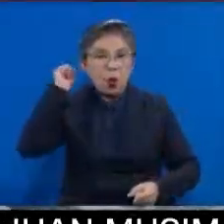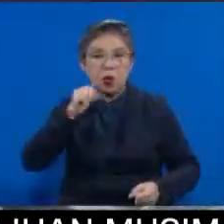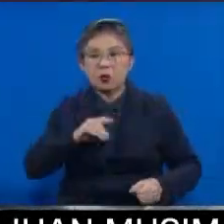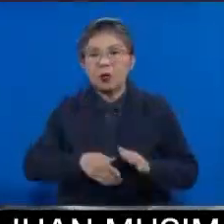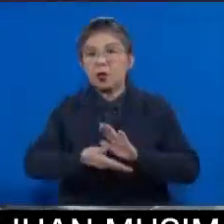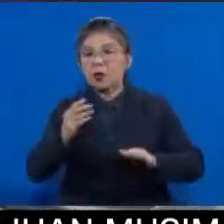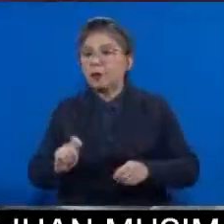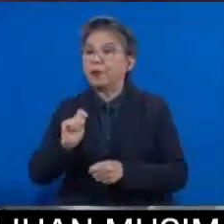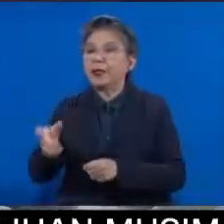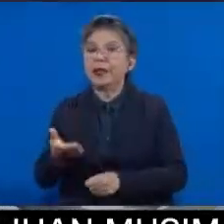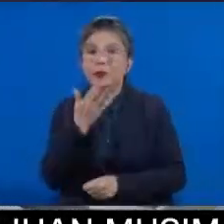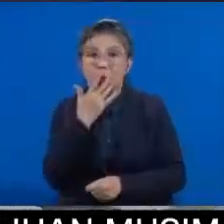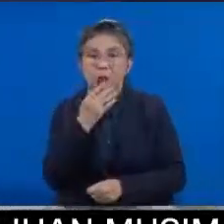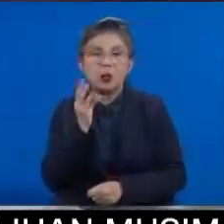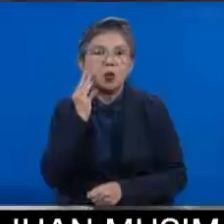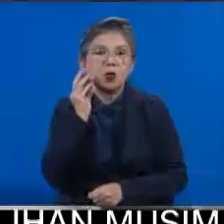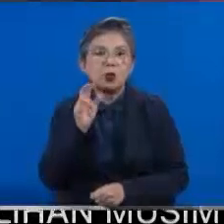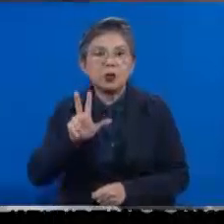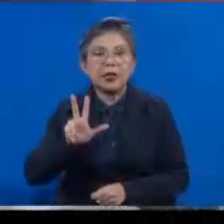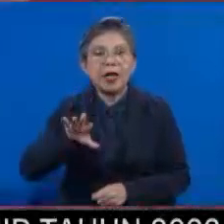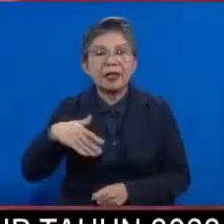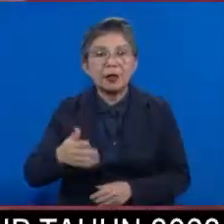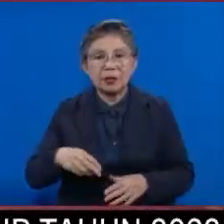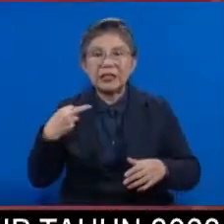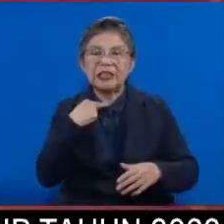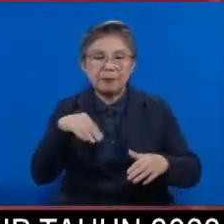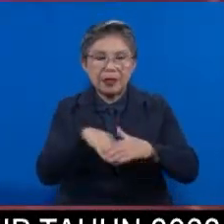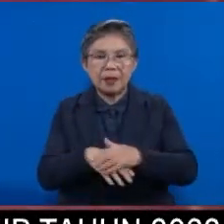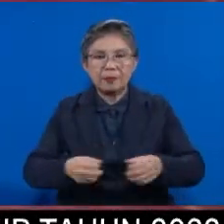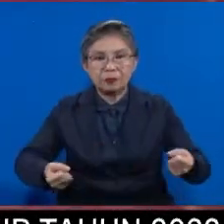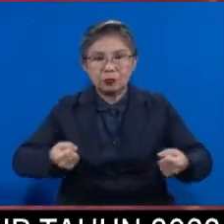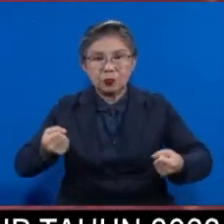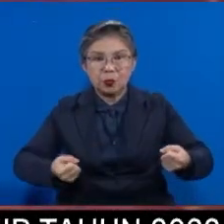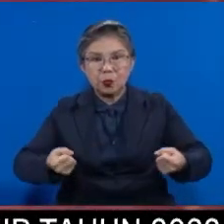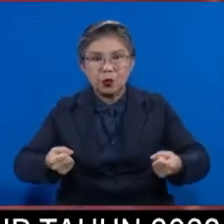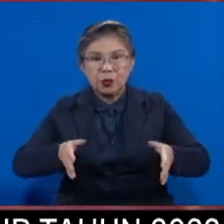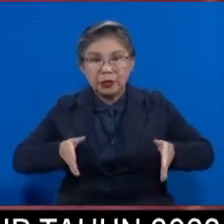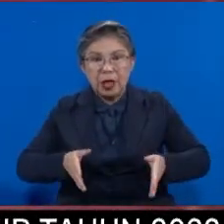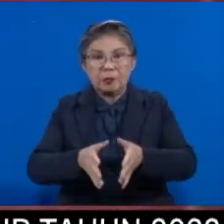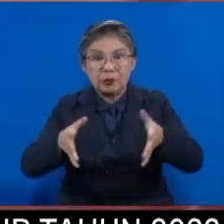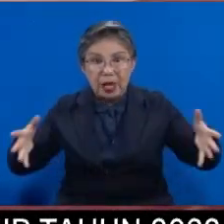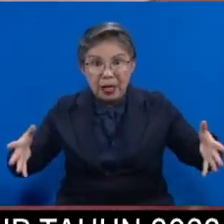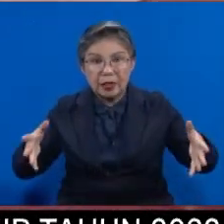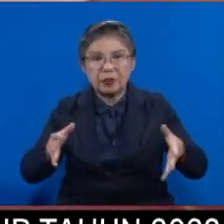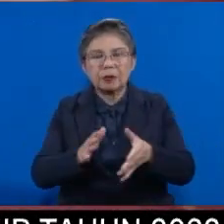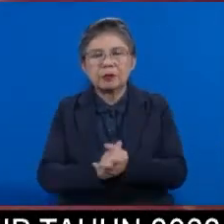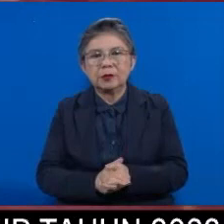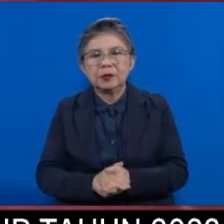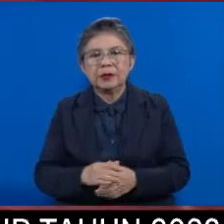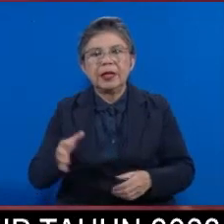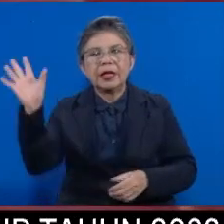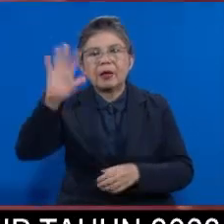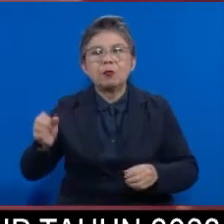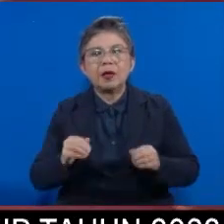beras. Seorang balita berusia 3 tahun yang terjebak di dalam mobil di jalur Trans Sulawesi, Kelurahan Cambaya, Kabupaten Goa,